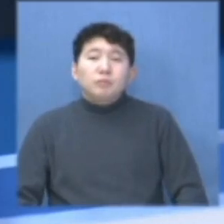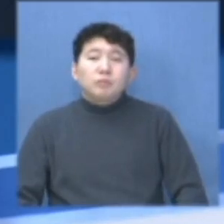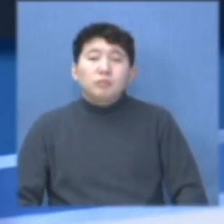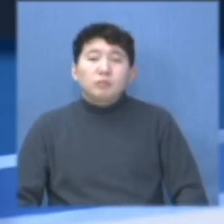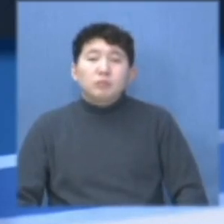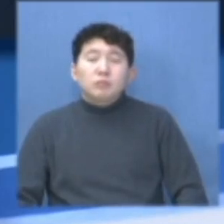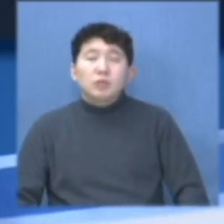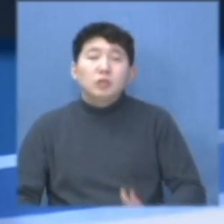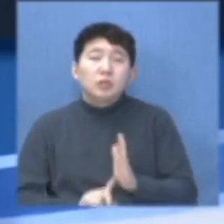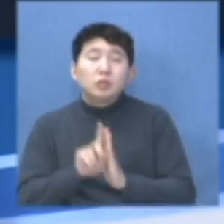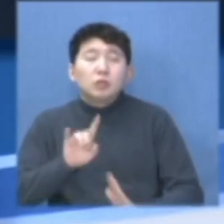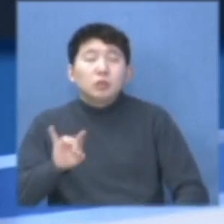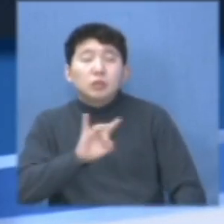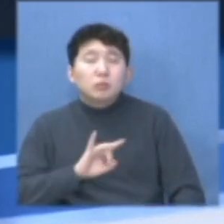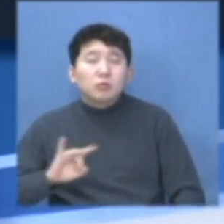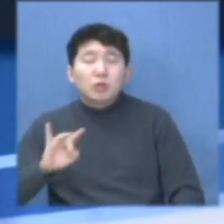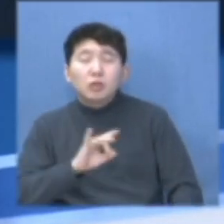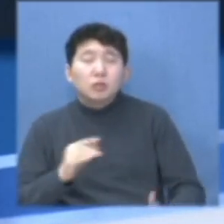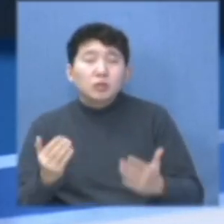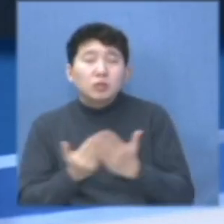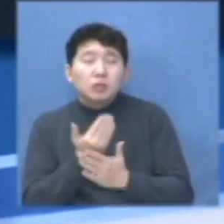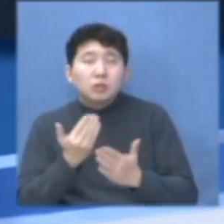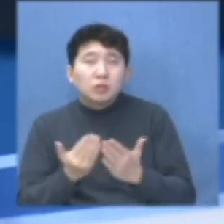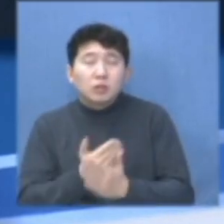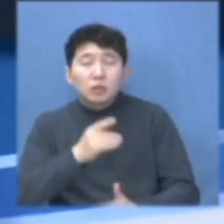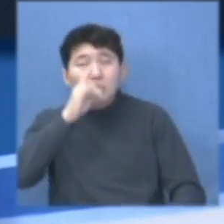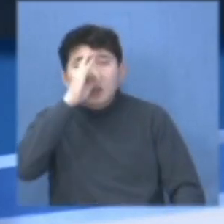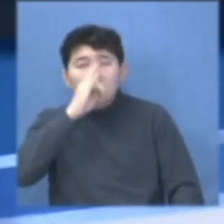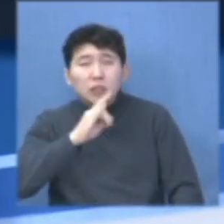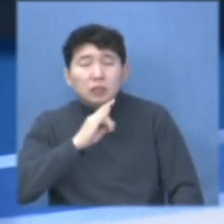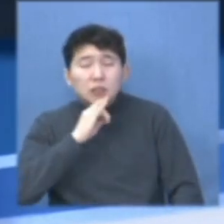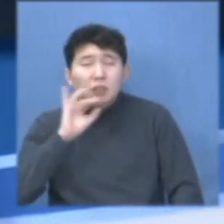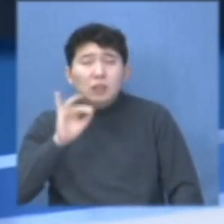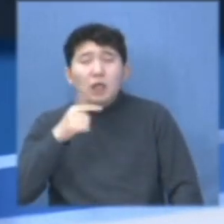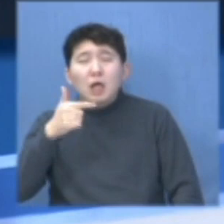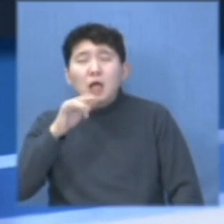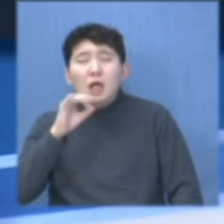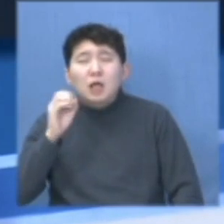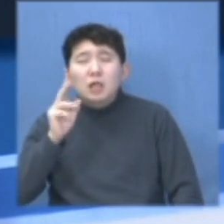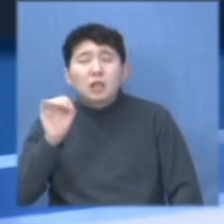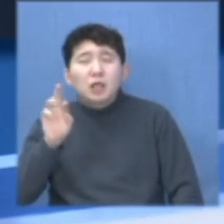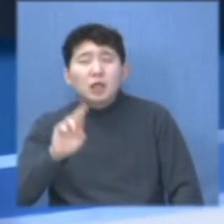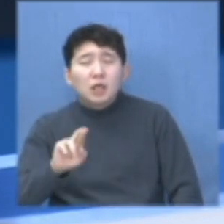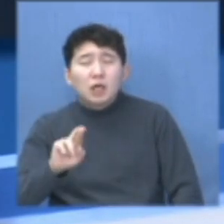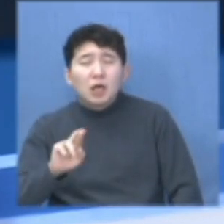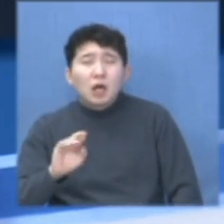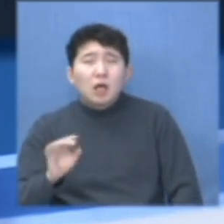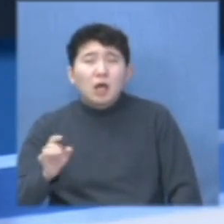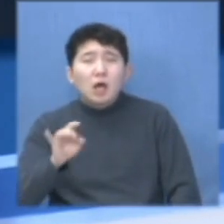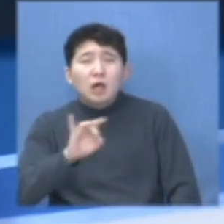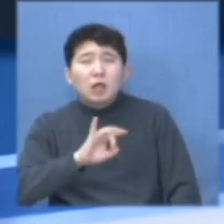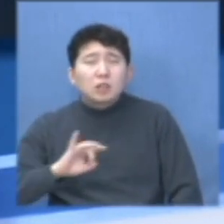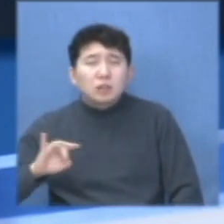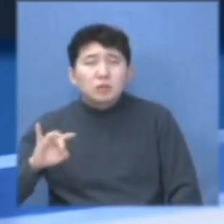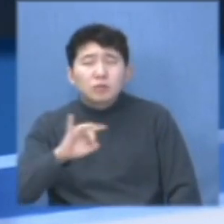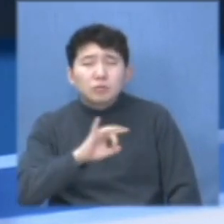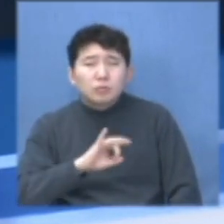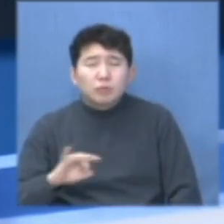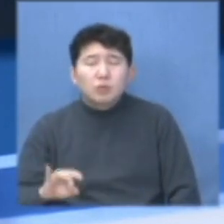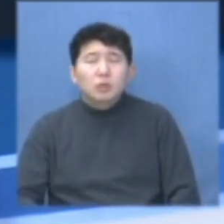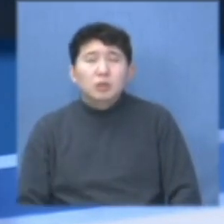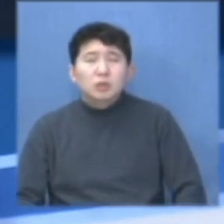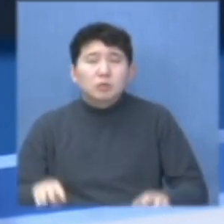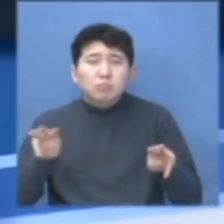Республика жаңалықтардан бастасақ, Қазақстан мен Грекия арасында байланыс артады. Мемлекет басшысы Грекия Республикасының сыртқы істер